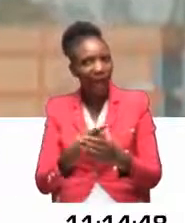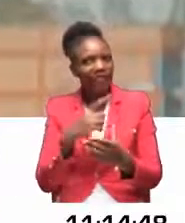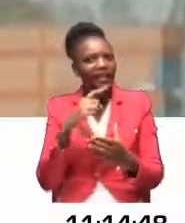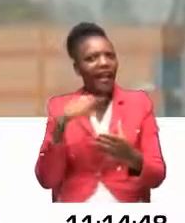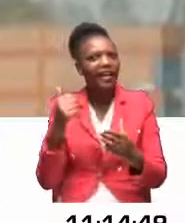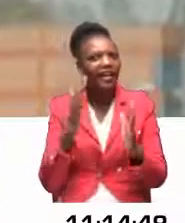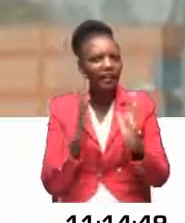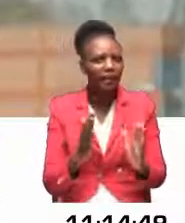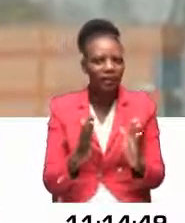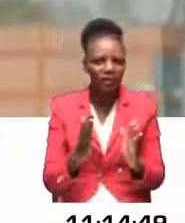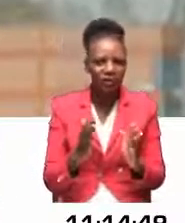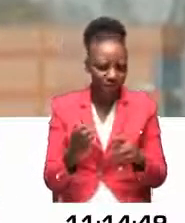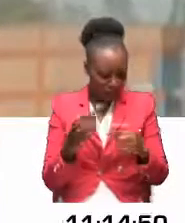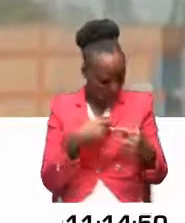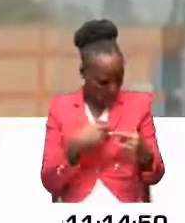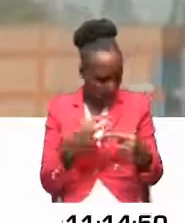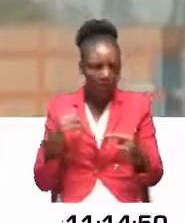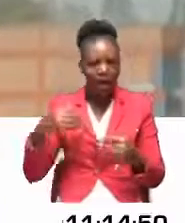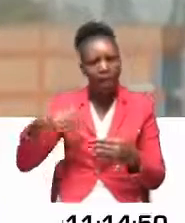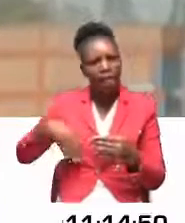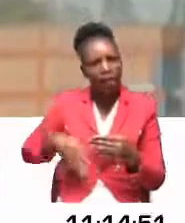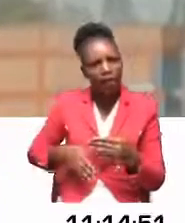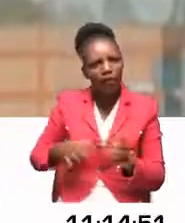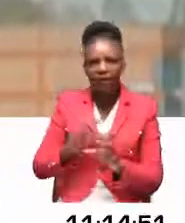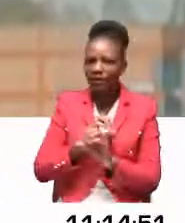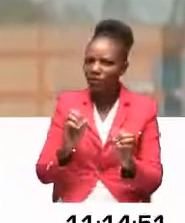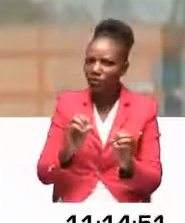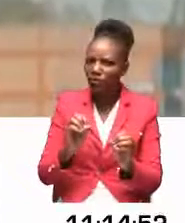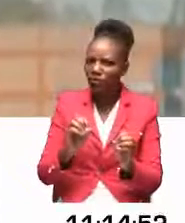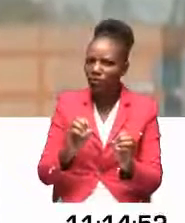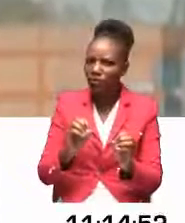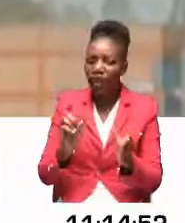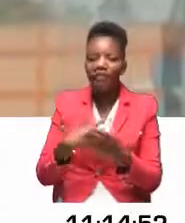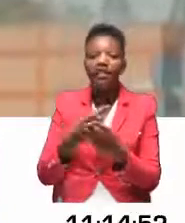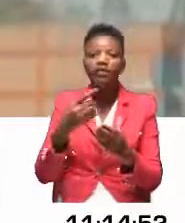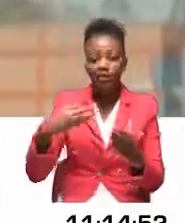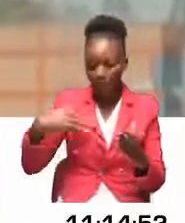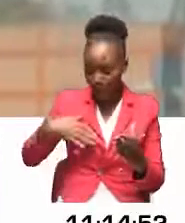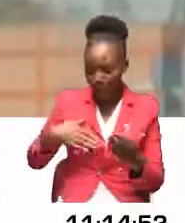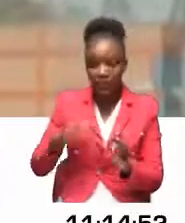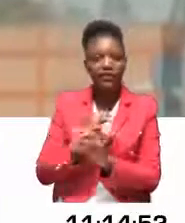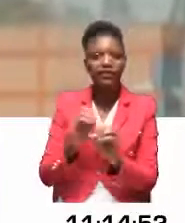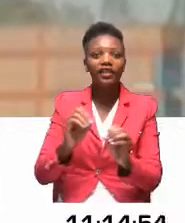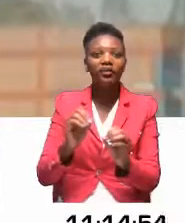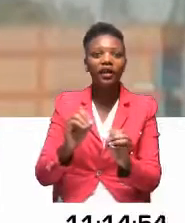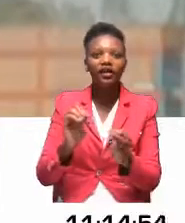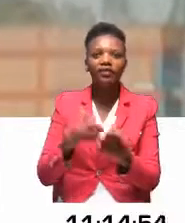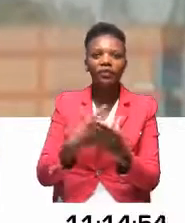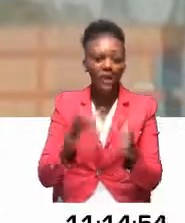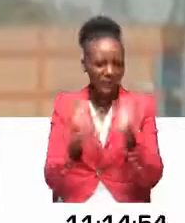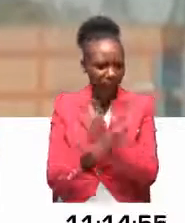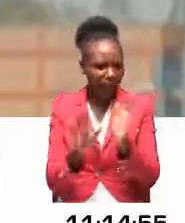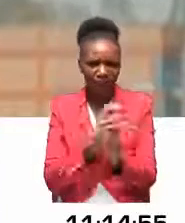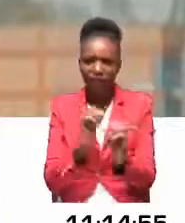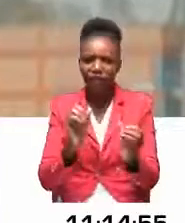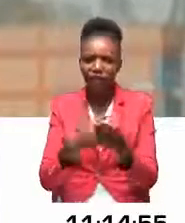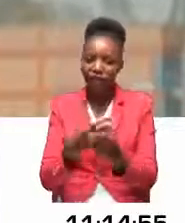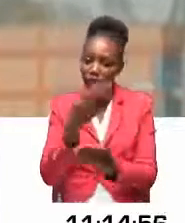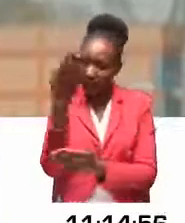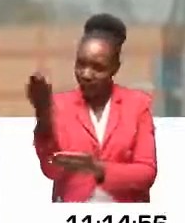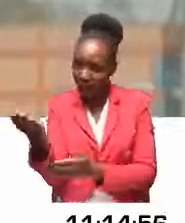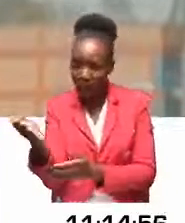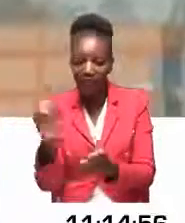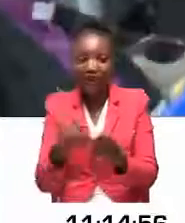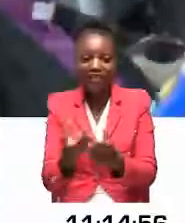shati Haina mfuko na unaambia Dadi shati nzuri lakini Haina mfo Hi shti haitaku mbaya itarudishwa kwa fundi na